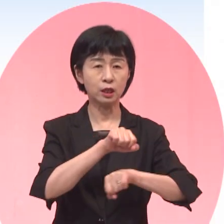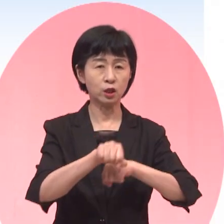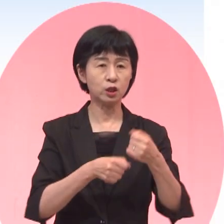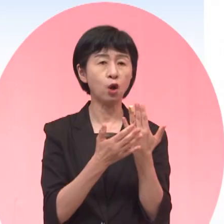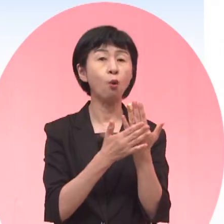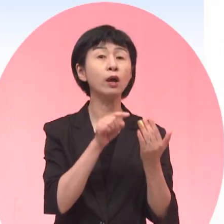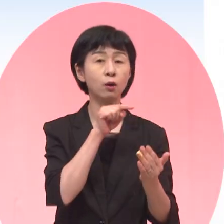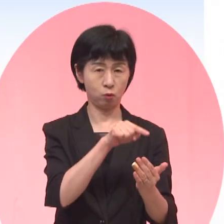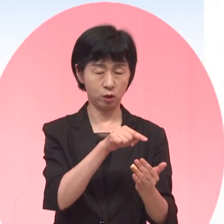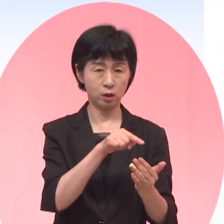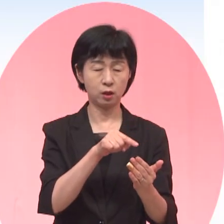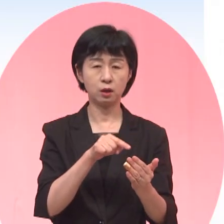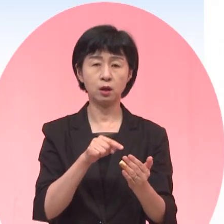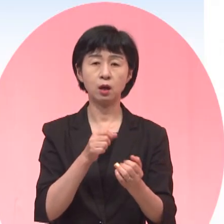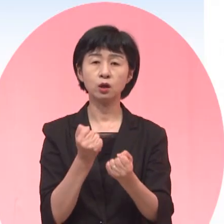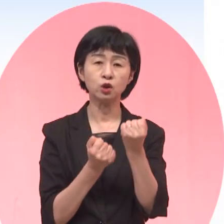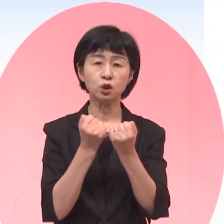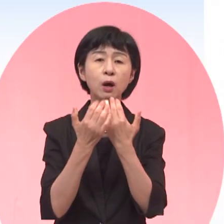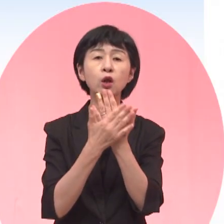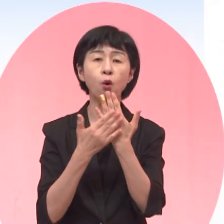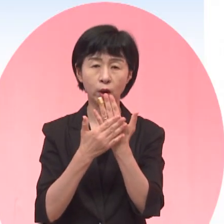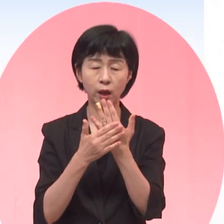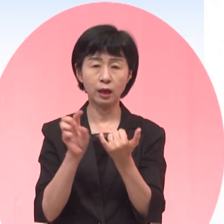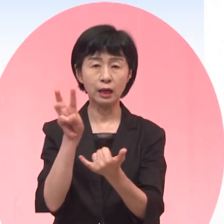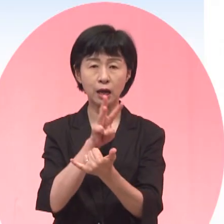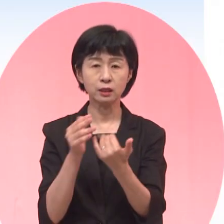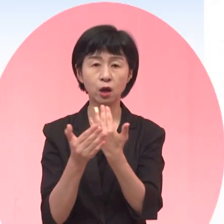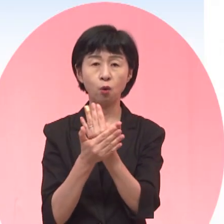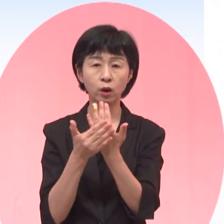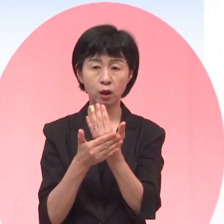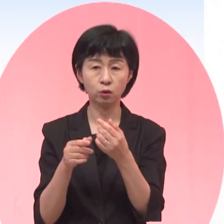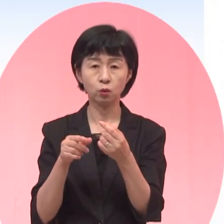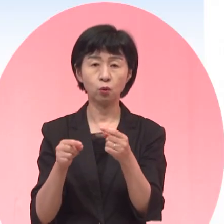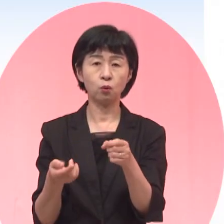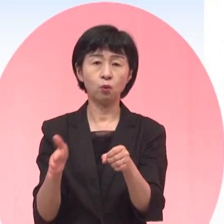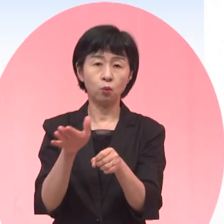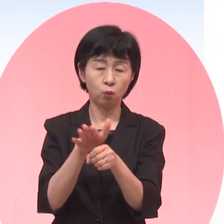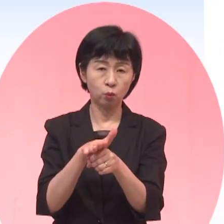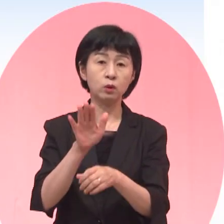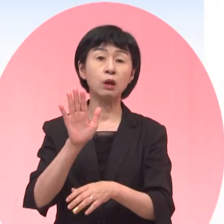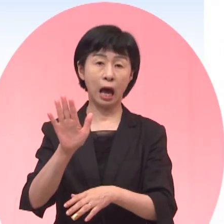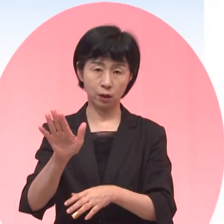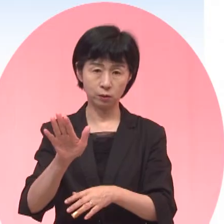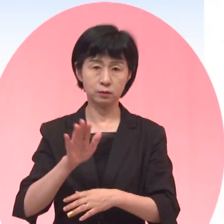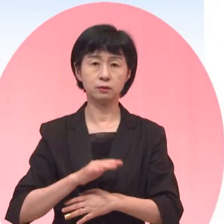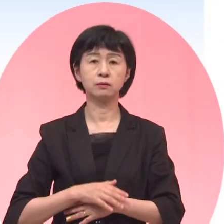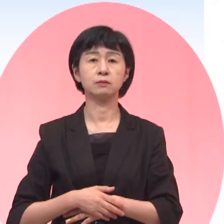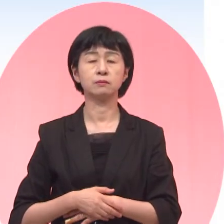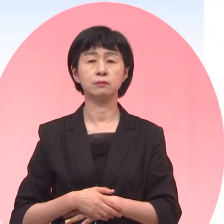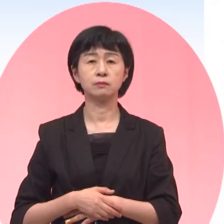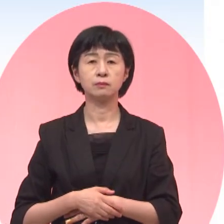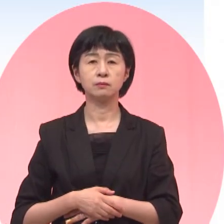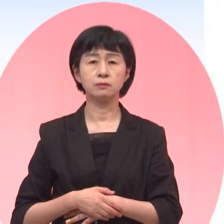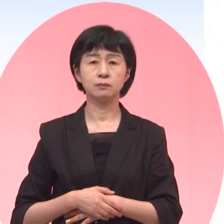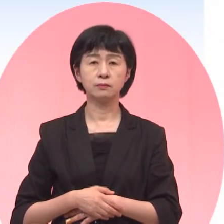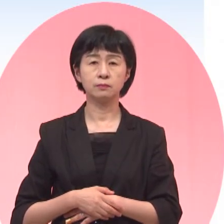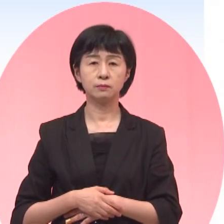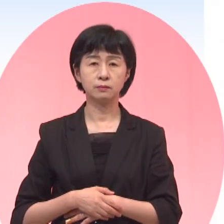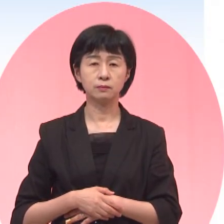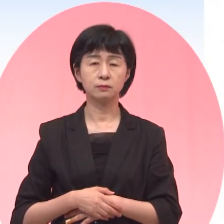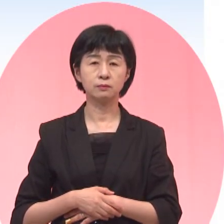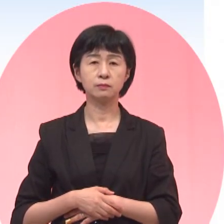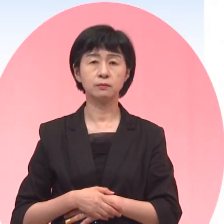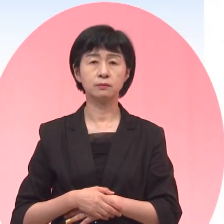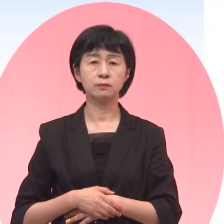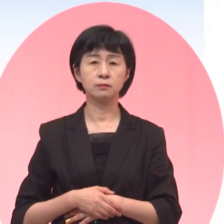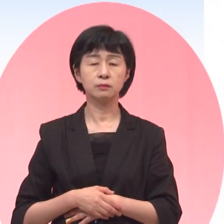車保険のほか、自動車保険や火災保険などには自転車事故を保障する特約がついている場合があ